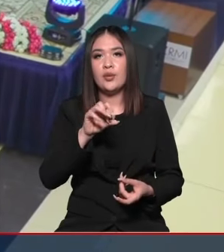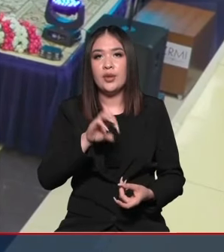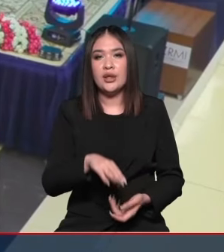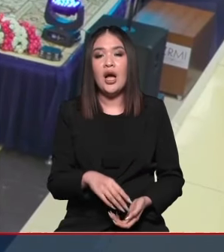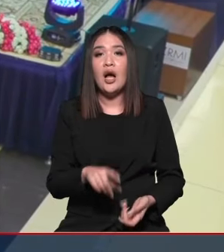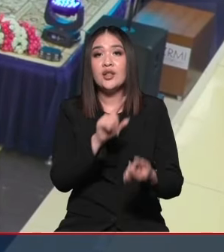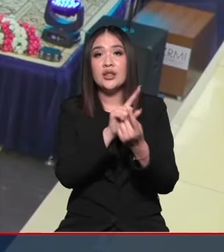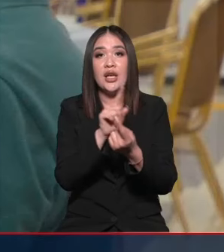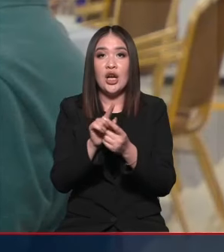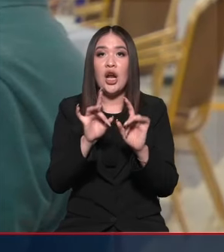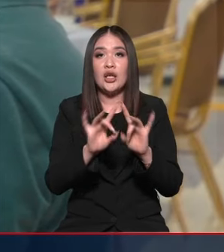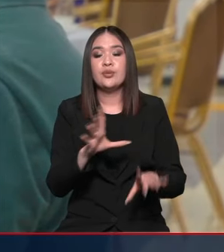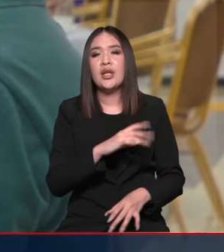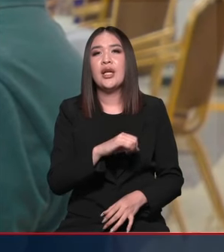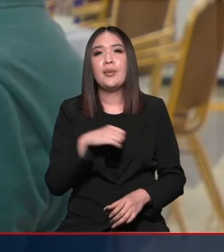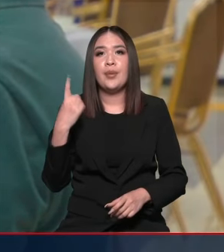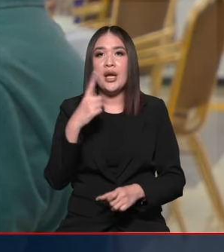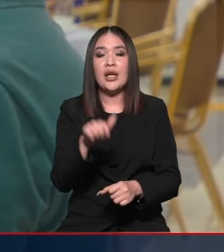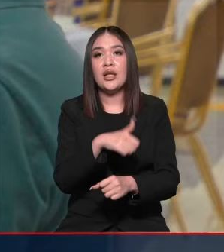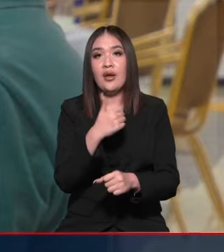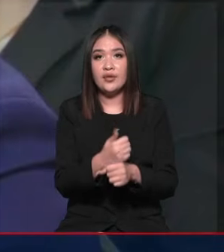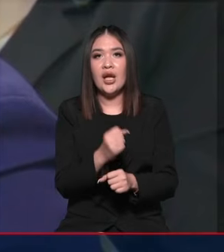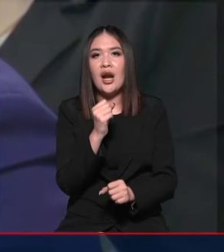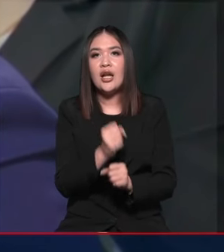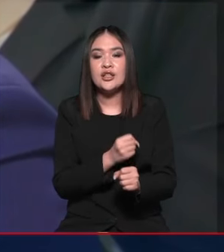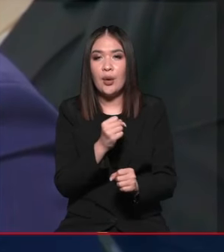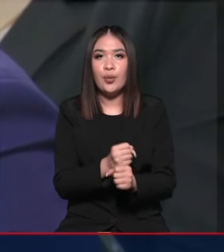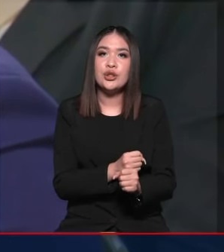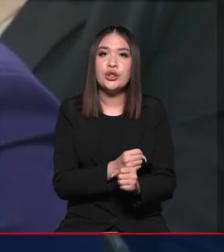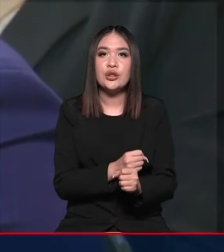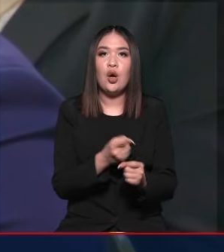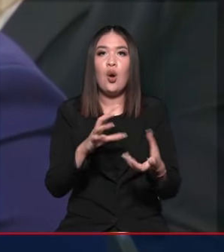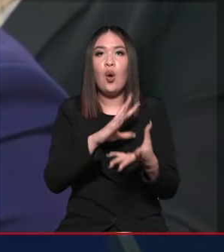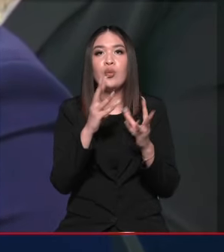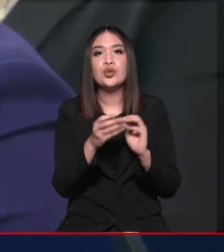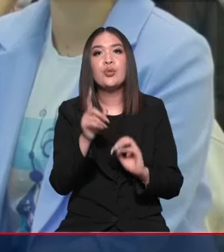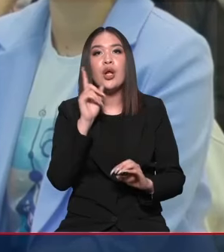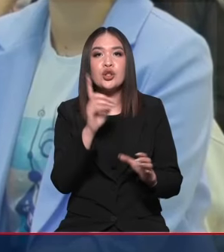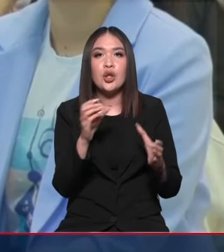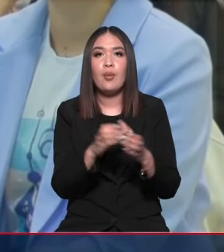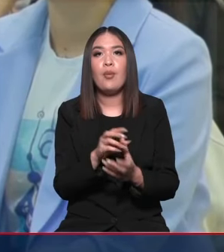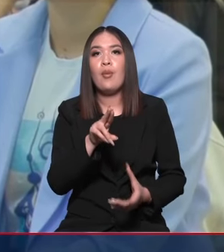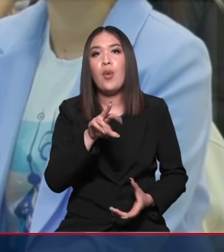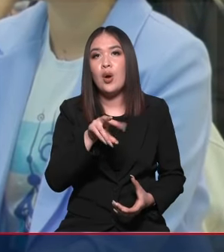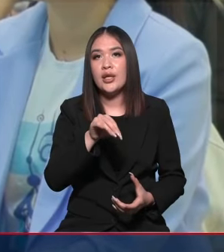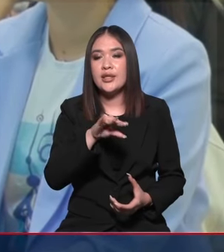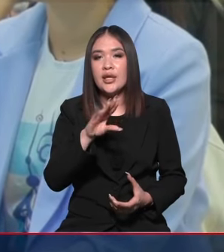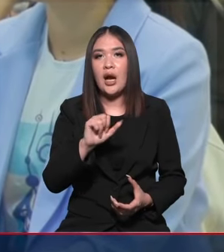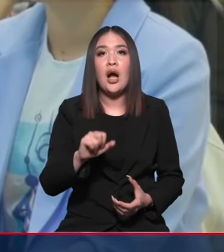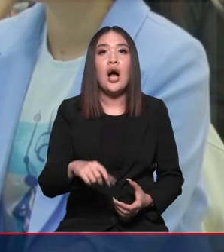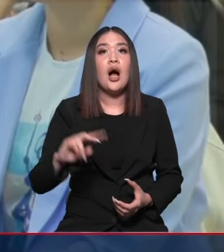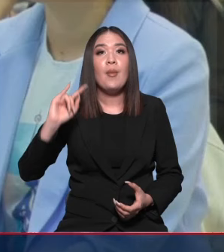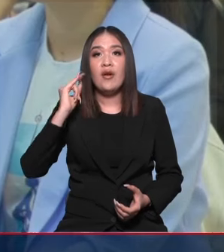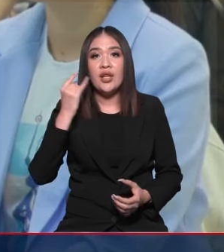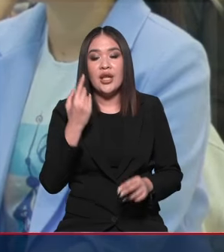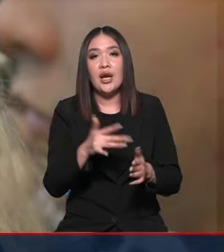встрече отметили, что одна из главных задач – разработать новые общие подходы в сфере молодежной политики. При этом Павлодар стал местом